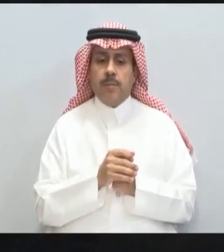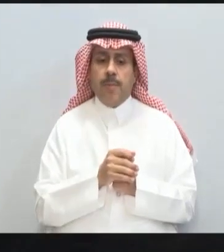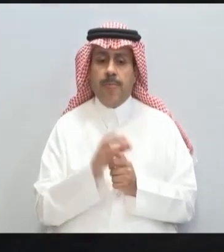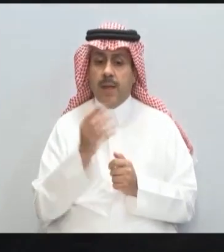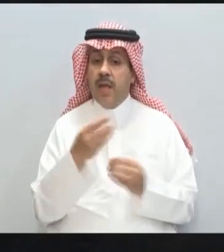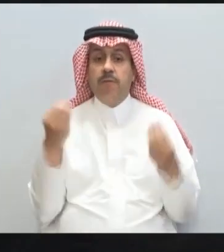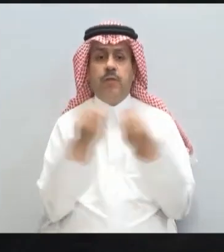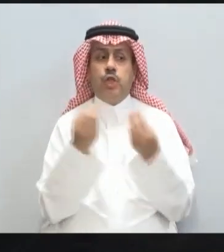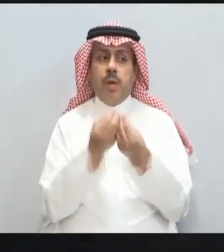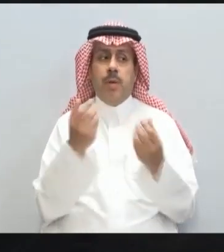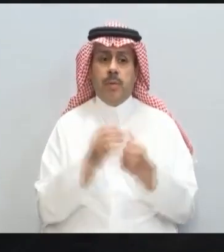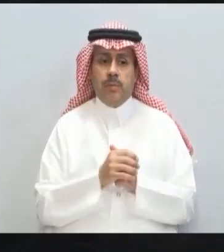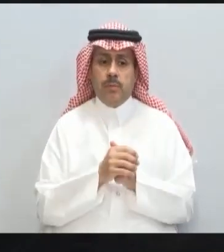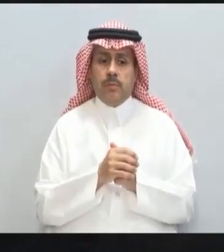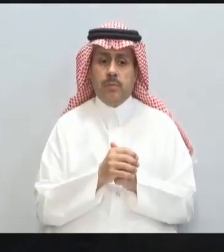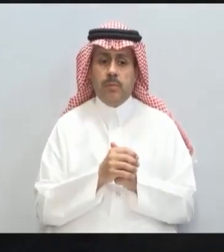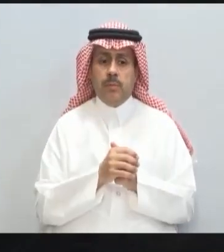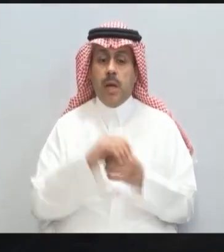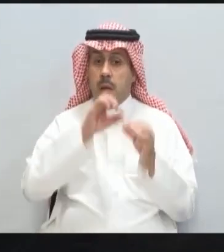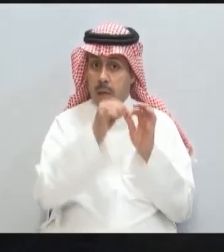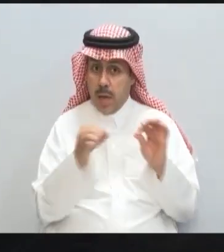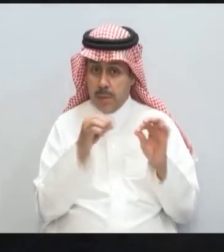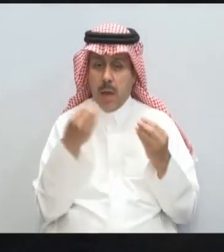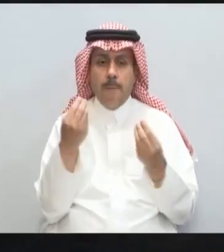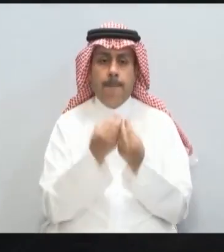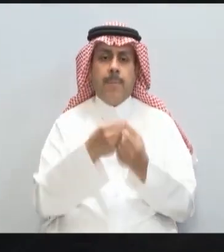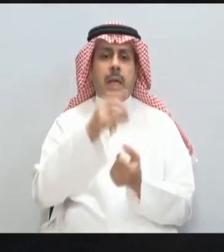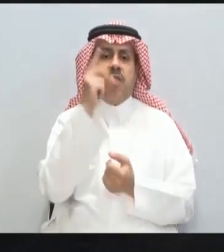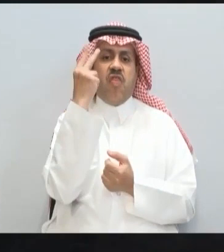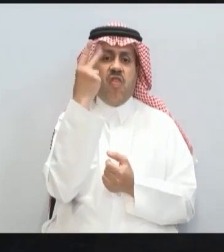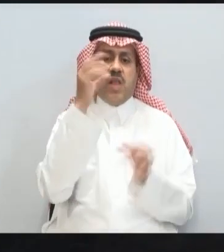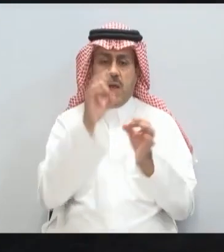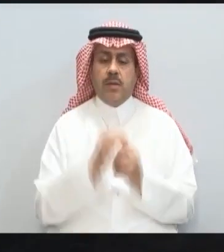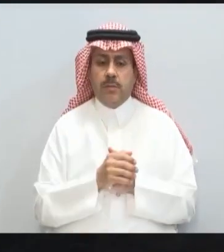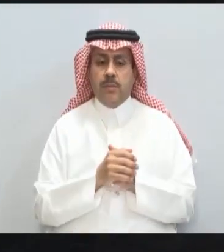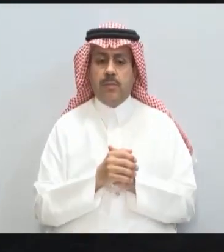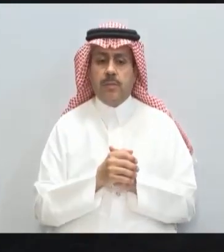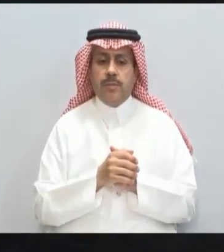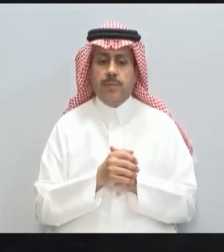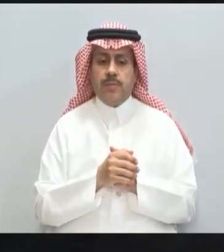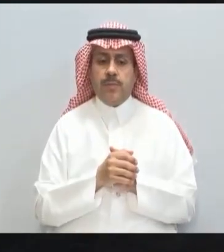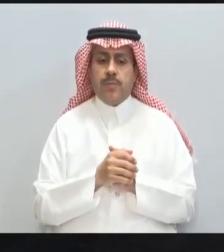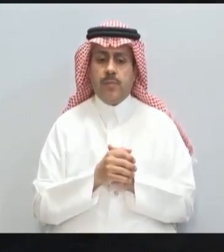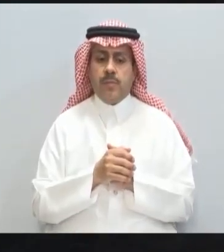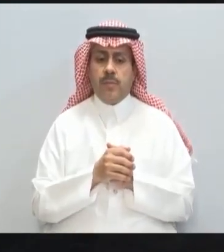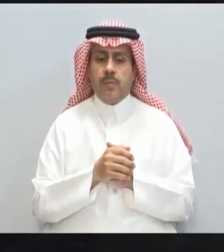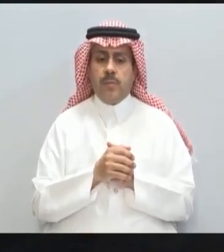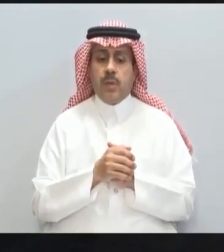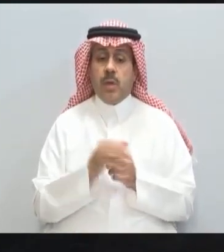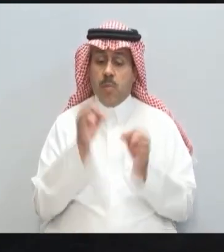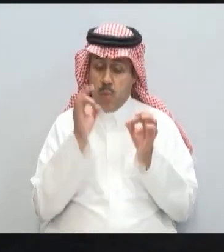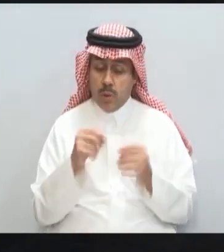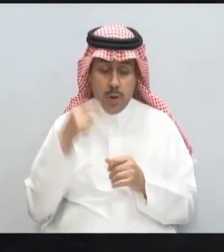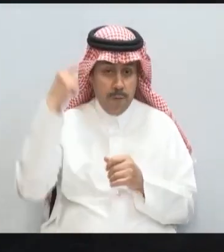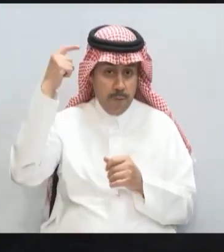سوره البقره فما الرابط او ما الجمع بين الايتين الامر ايها الطلاب والطالبات يحتاج الى